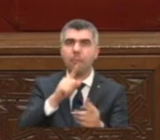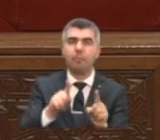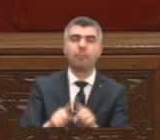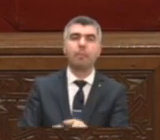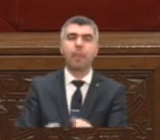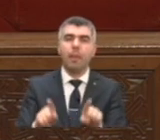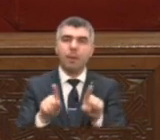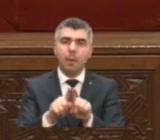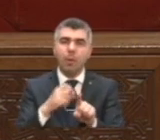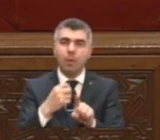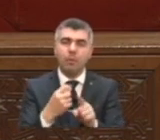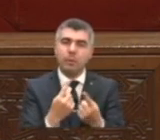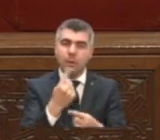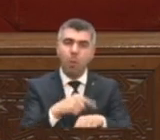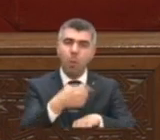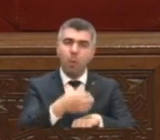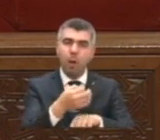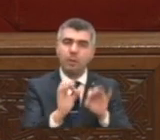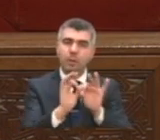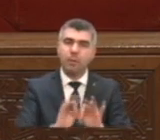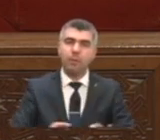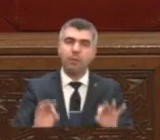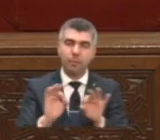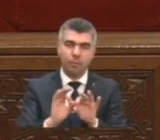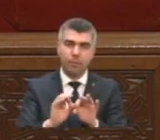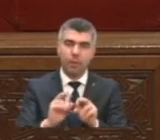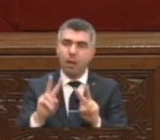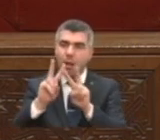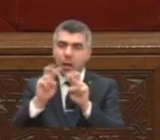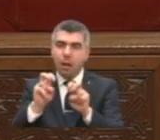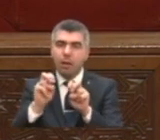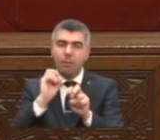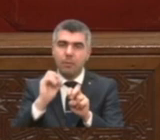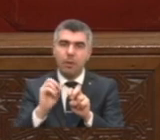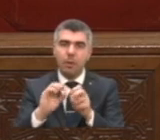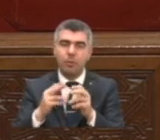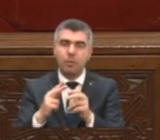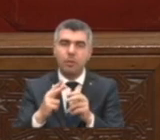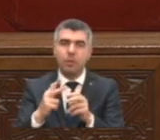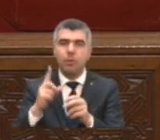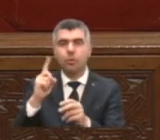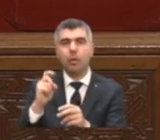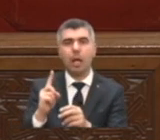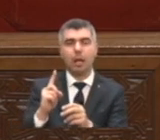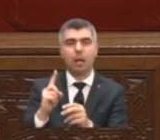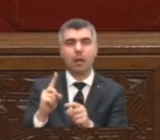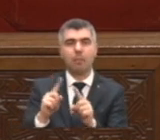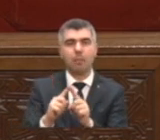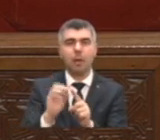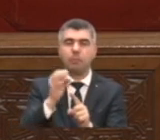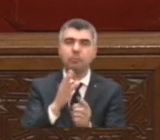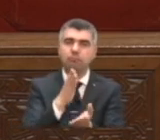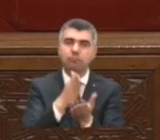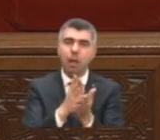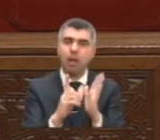حاجة اللي تتجعلنا نضبطوا الأجل ديالها باستثناء لونكيت بوبليك هي اللي فيها 30 يوم، هو الاجل الوحيد اللي مضبوط من طرف